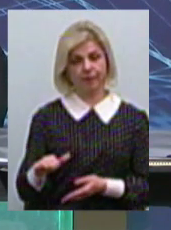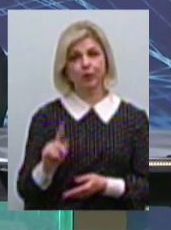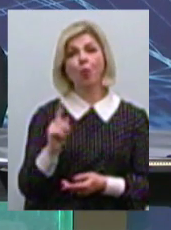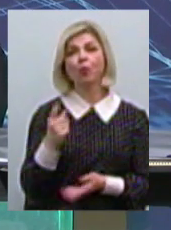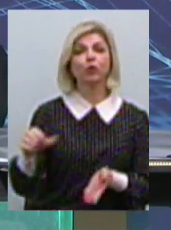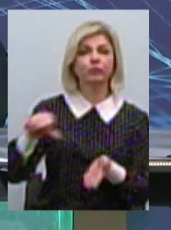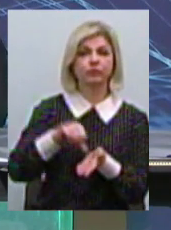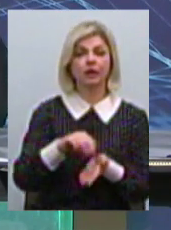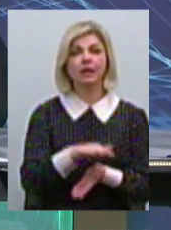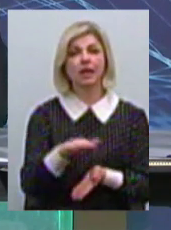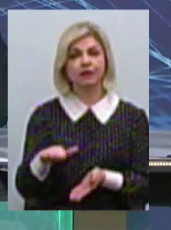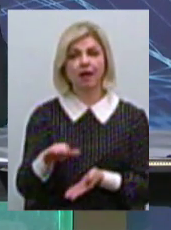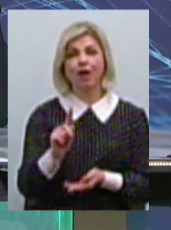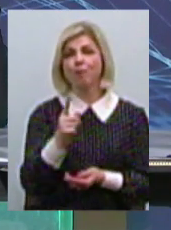що